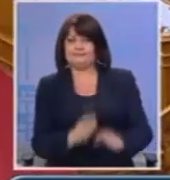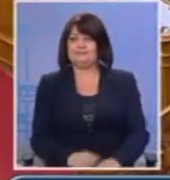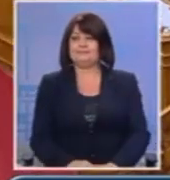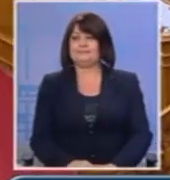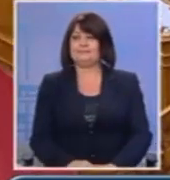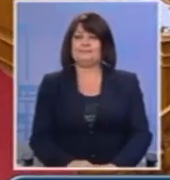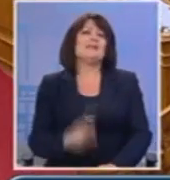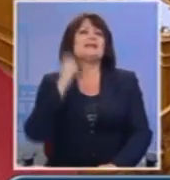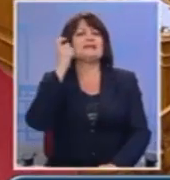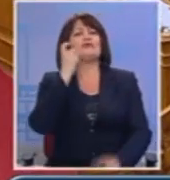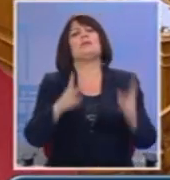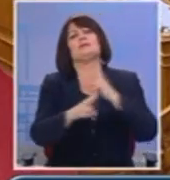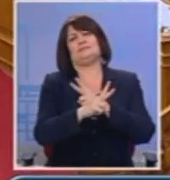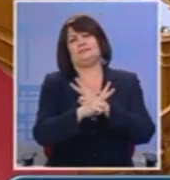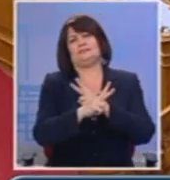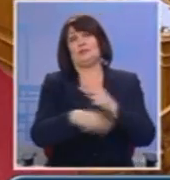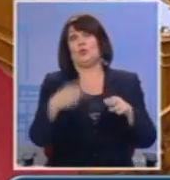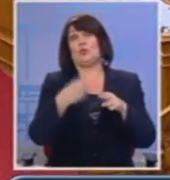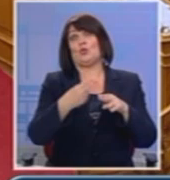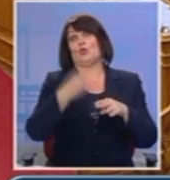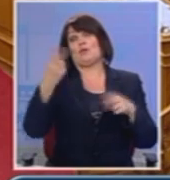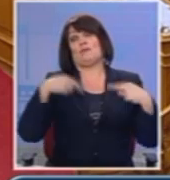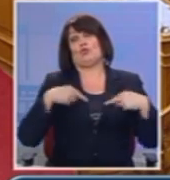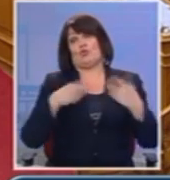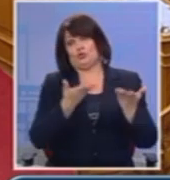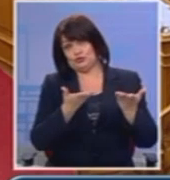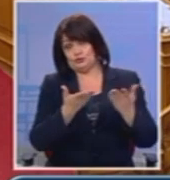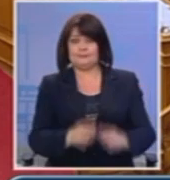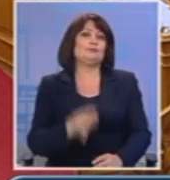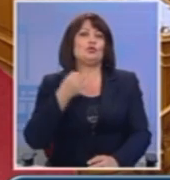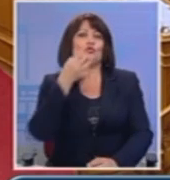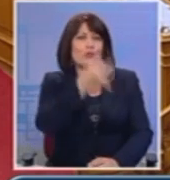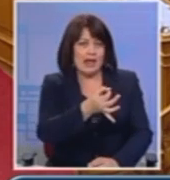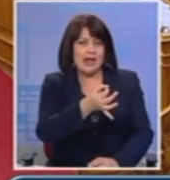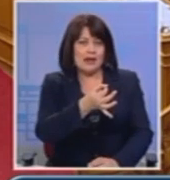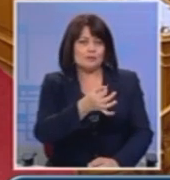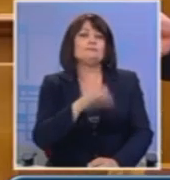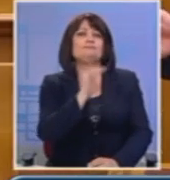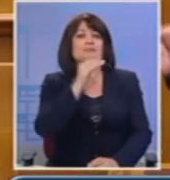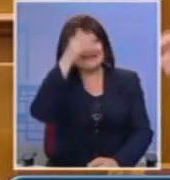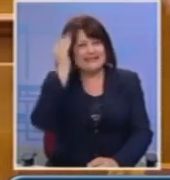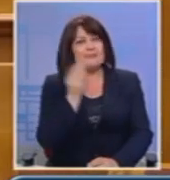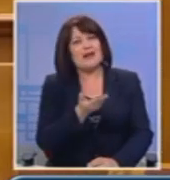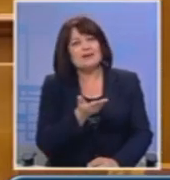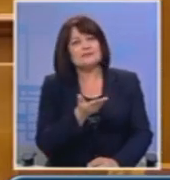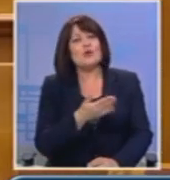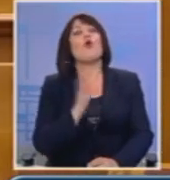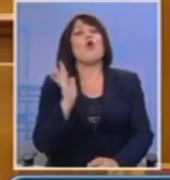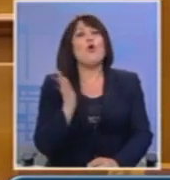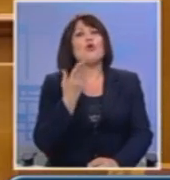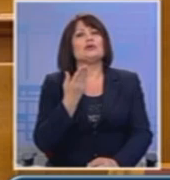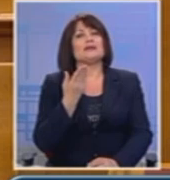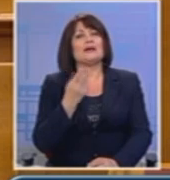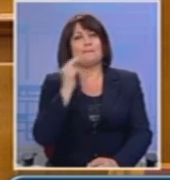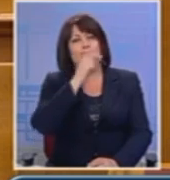υποκαθίσταται εδώ από τους κορυφαίους υπουργούς του του λέω λοιπόν του κυρίου τσίπρα κύριε τσίπρα όταν θα φέρετε